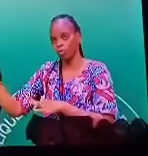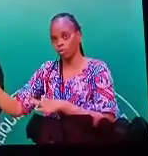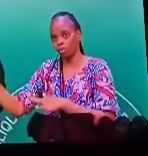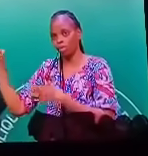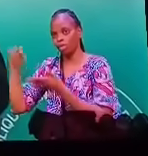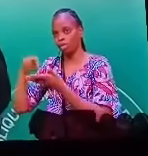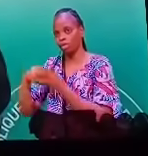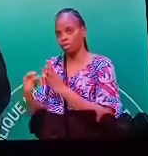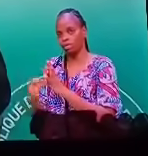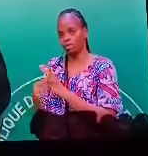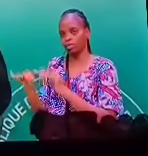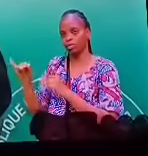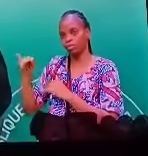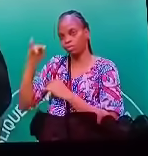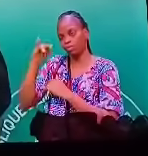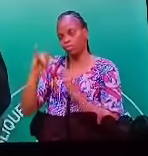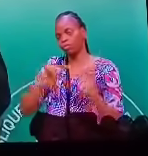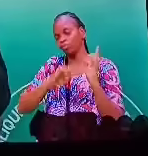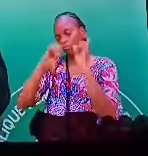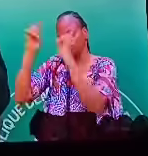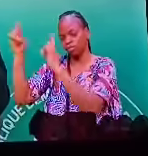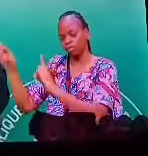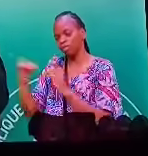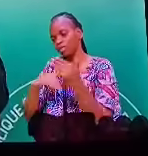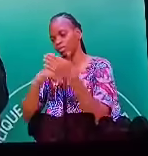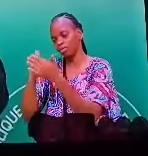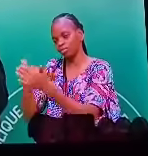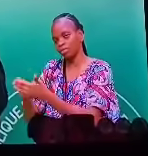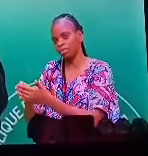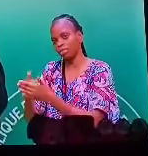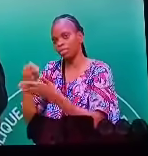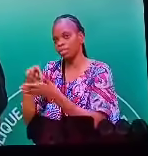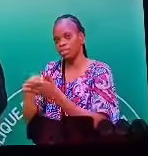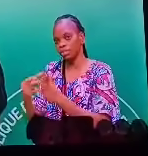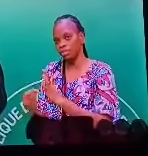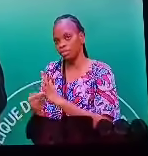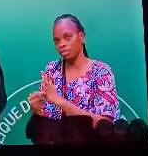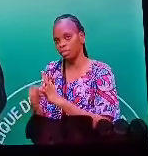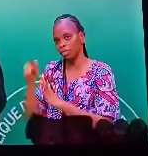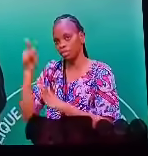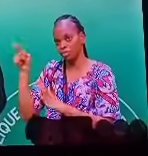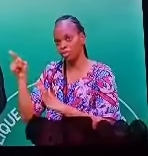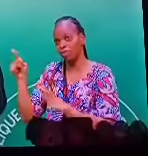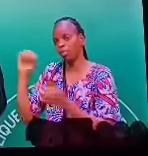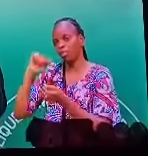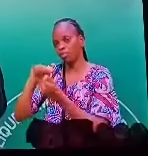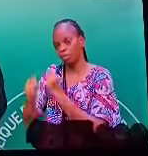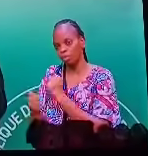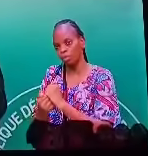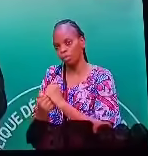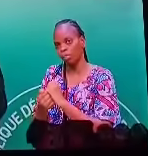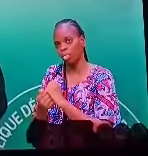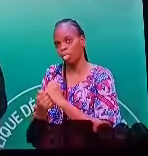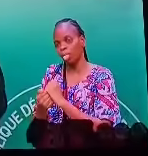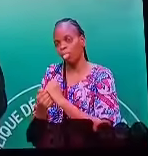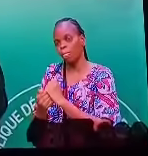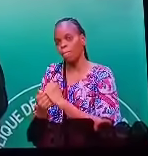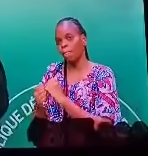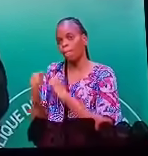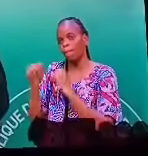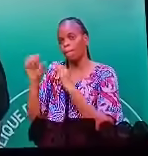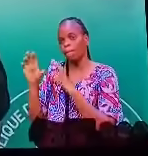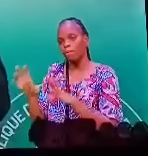traverser l'Atlantique et arriver chez vous, alors qu'à quelques kilomètres, vous avez vos propres compatriotes